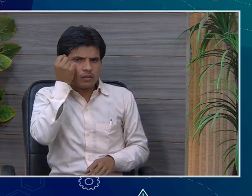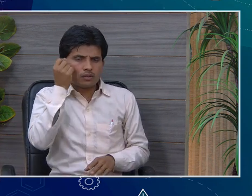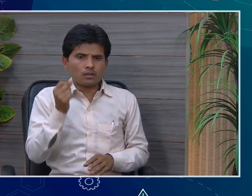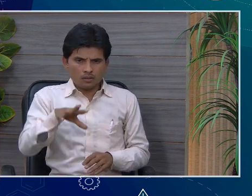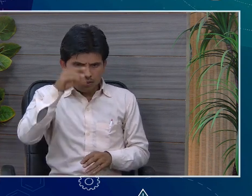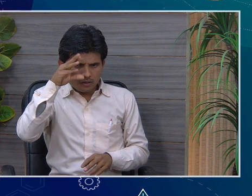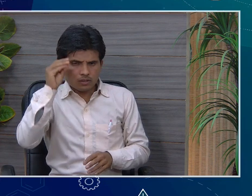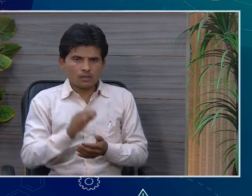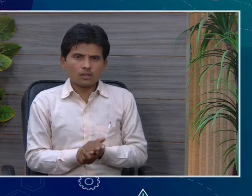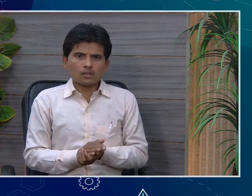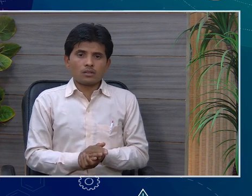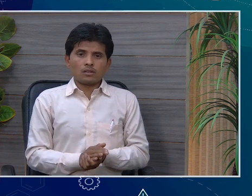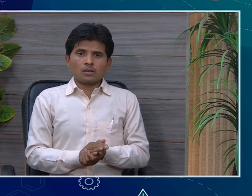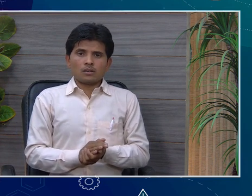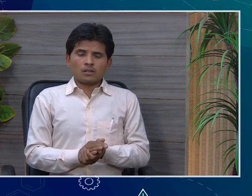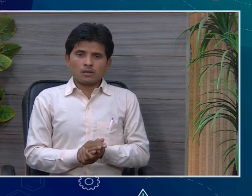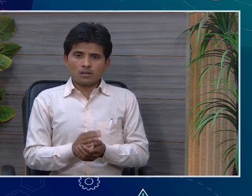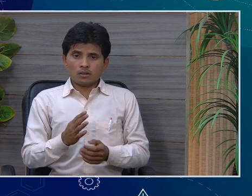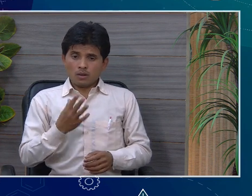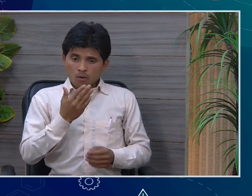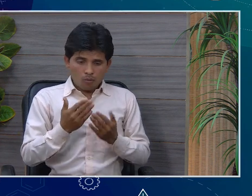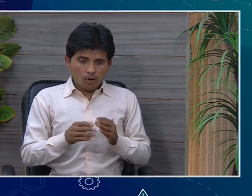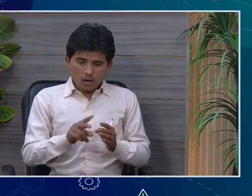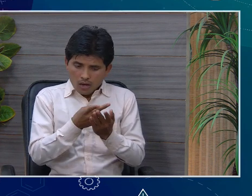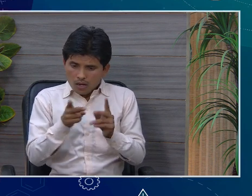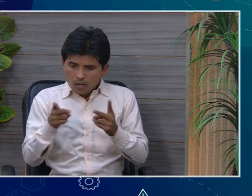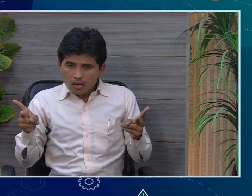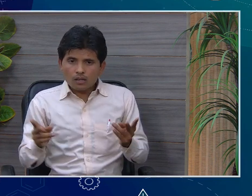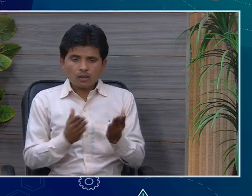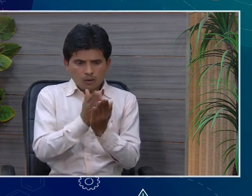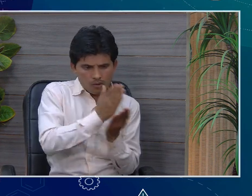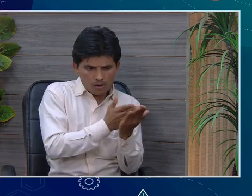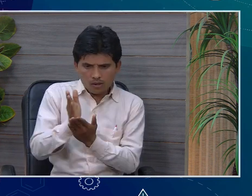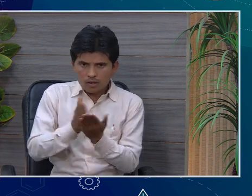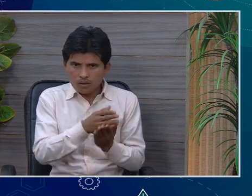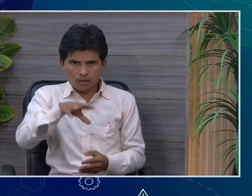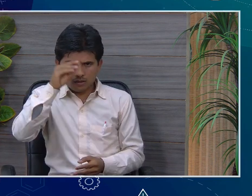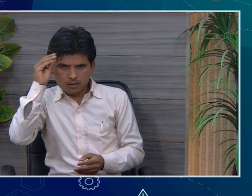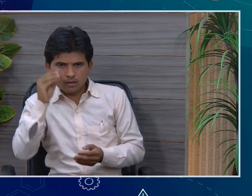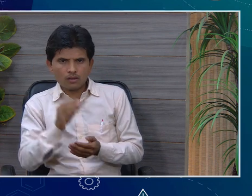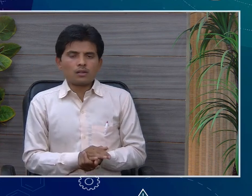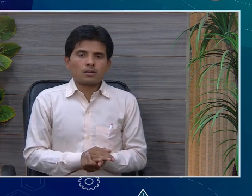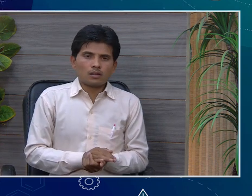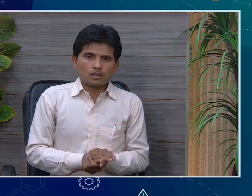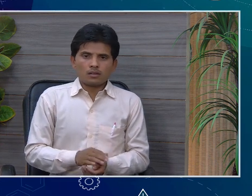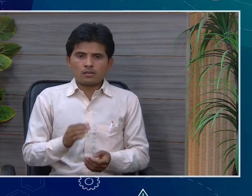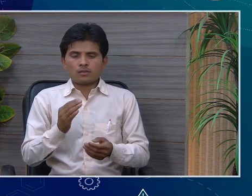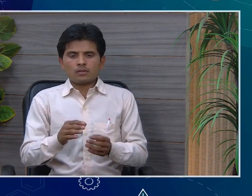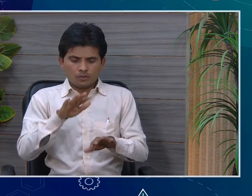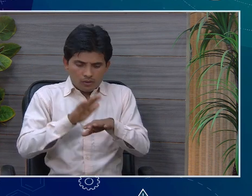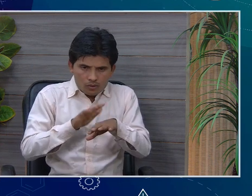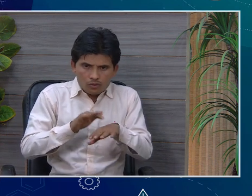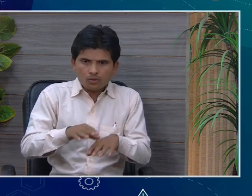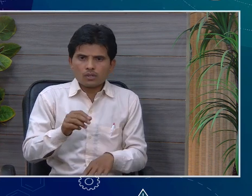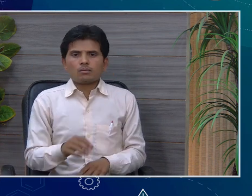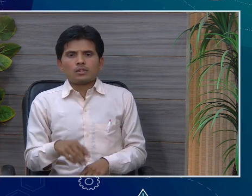स्पॉन्टेनियस जो भी लर्निंग है वह बहुत सारे कि वह सारे मोड को लेकर बच्चे लैंड कर रहे होते हैं वह उसमें मिट्ठू का पता